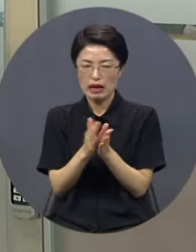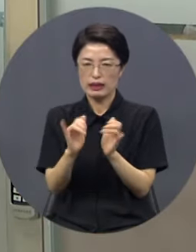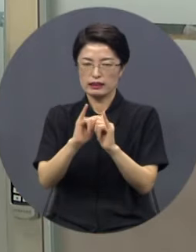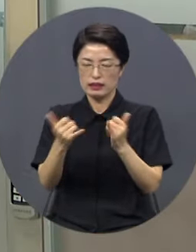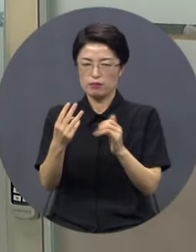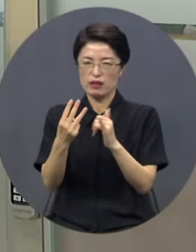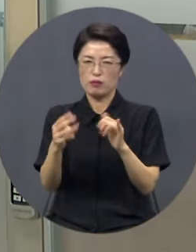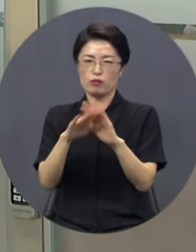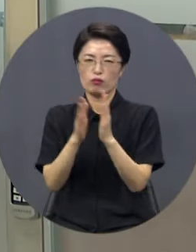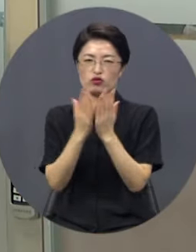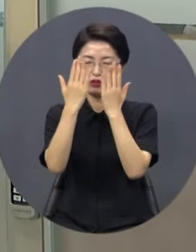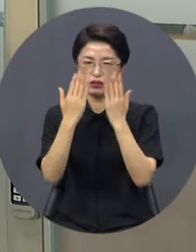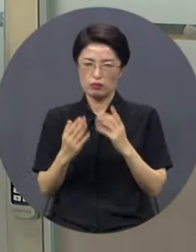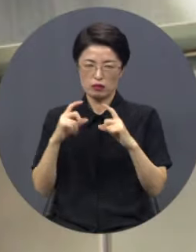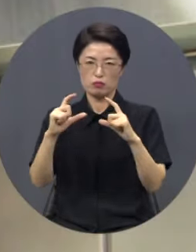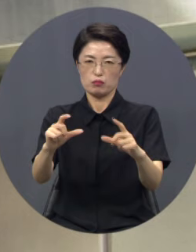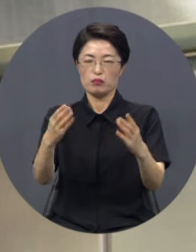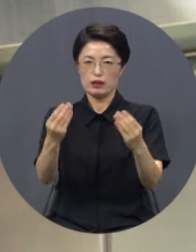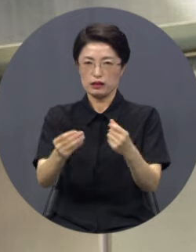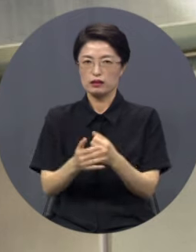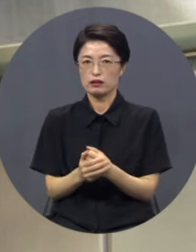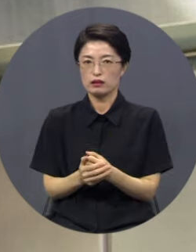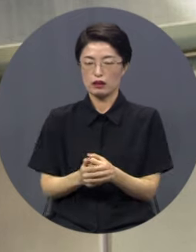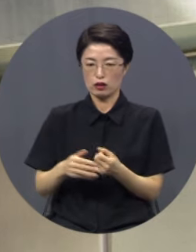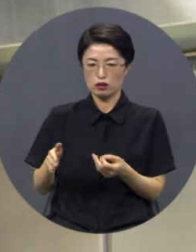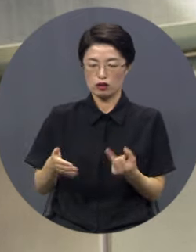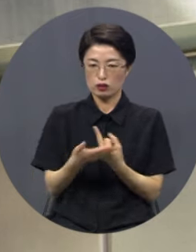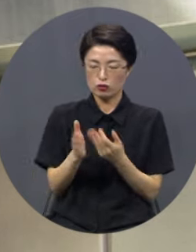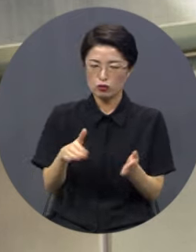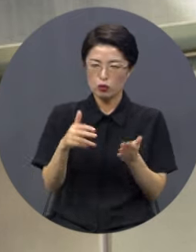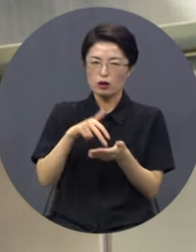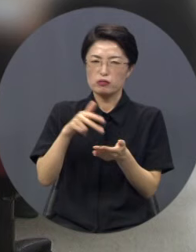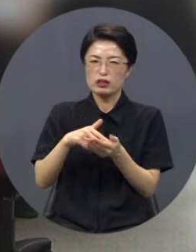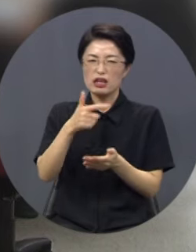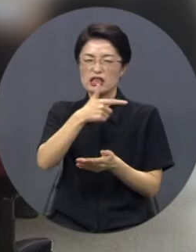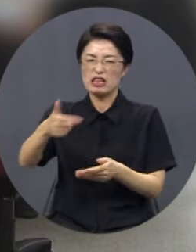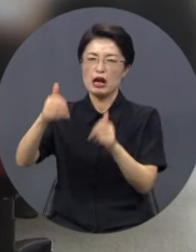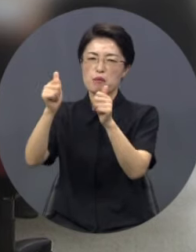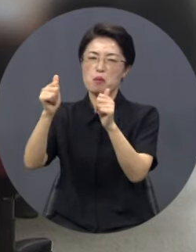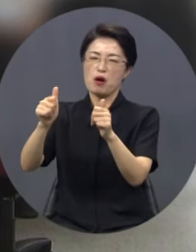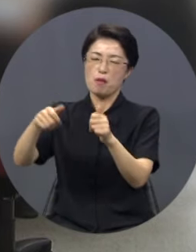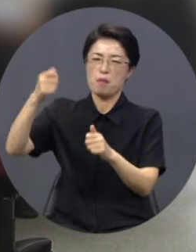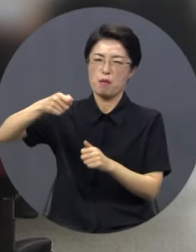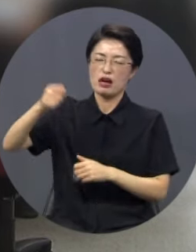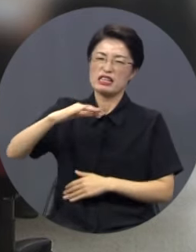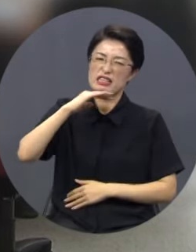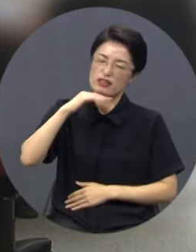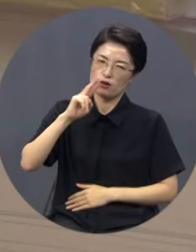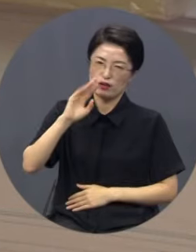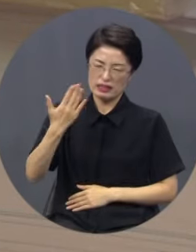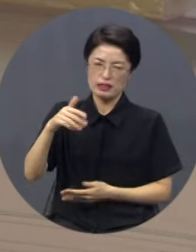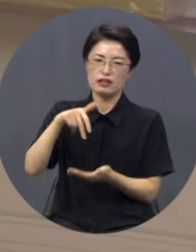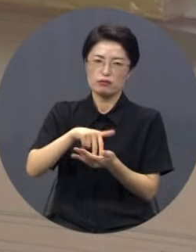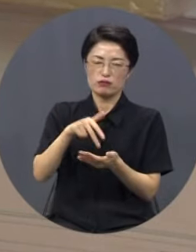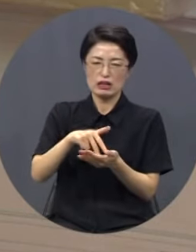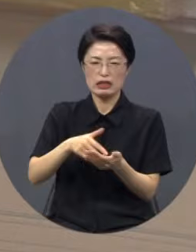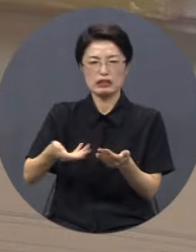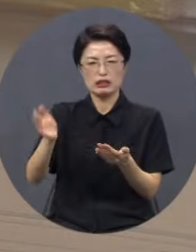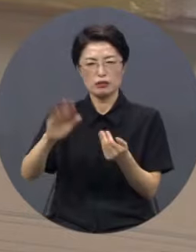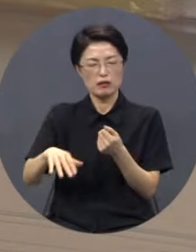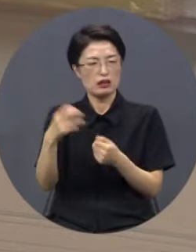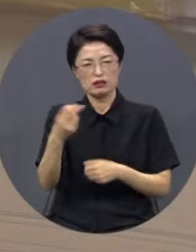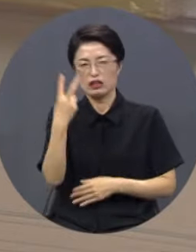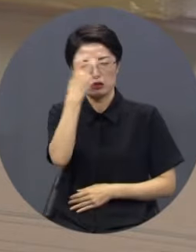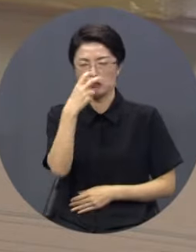제주도는 대법원 판결까지 지켜봐야 한다는 입장이지만 도의의 의결 당시 내놓았던 제조사 검토는 애초부터 불가능한